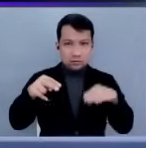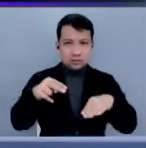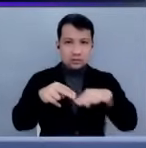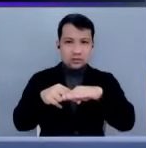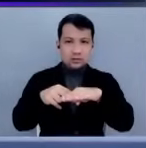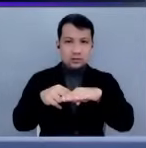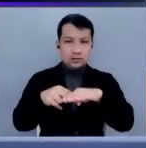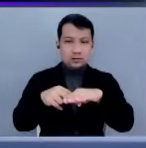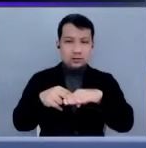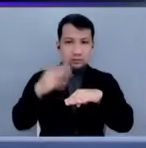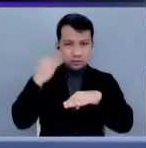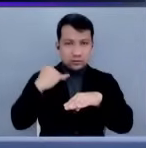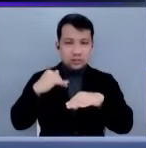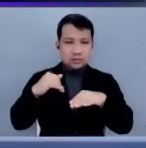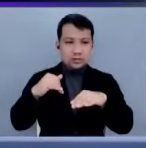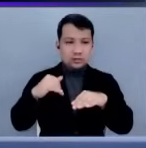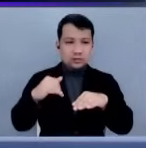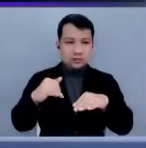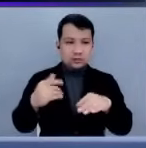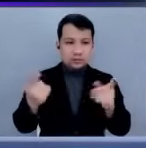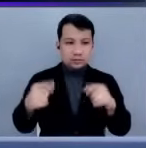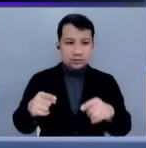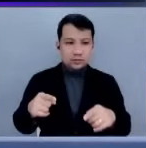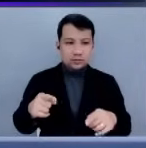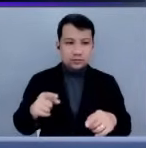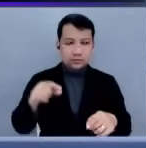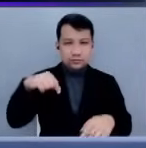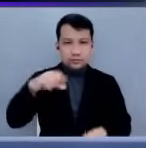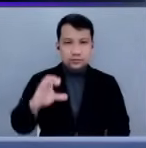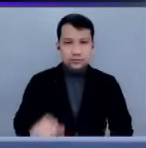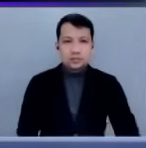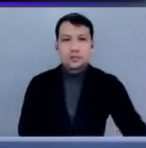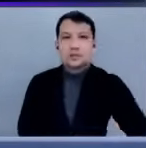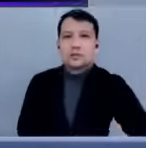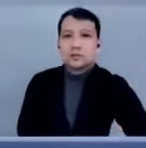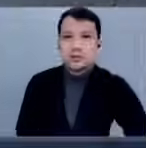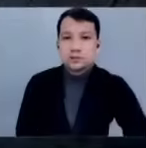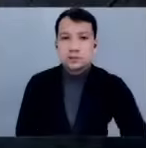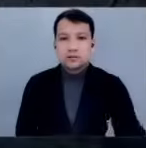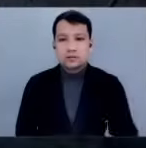isang motorista sa Quezon City. Nasa frontline ng balitang yan si Brian Basa.